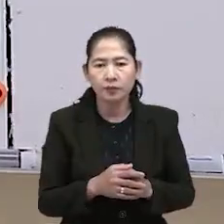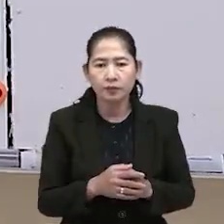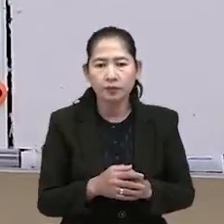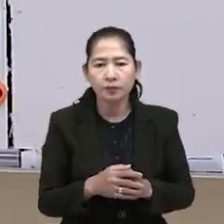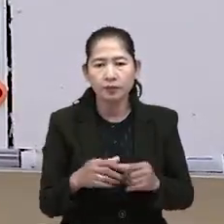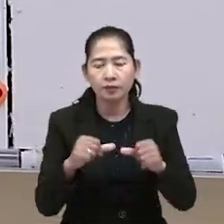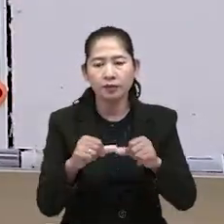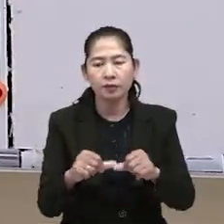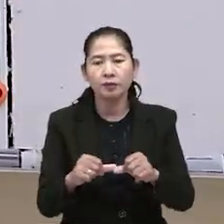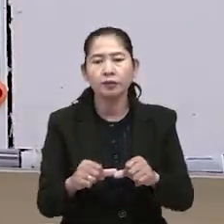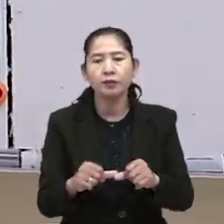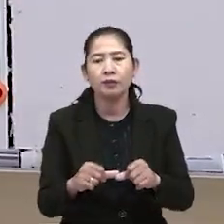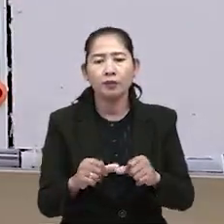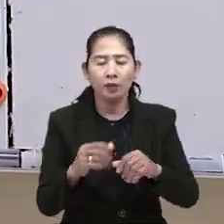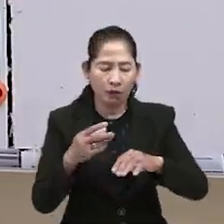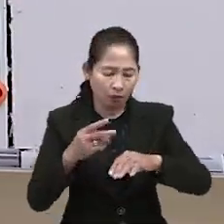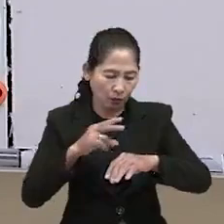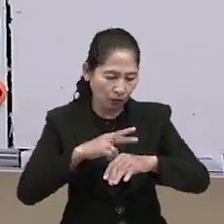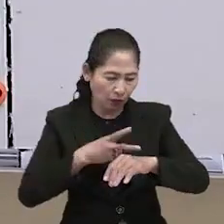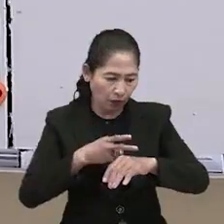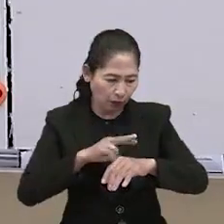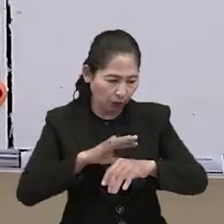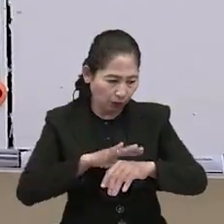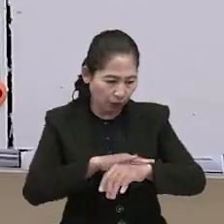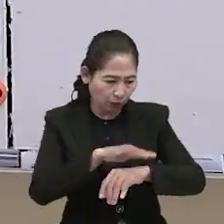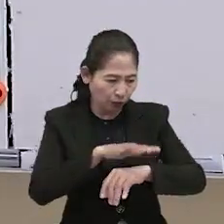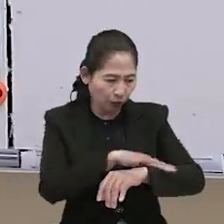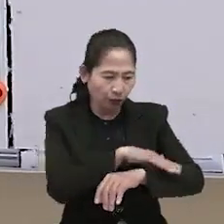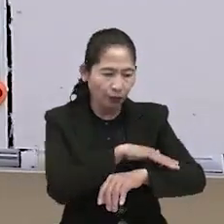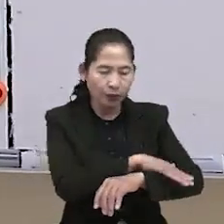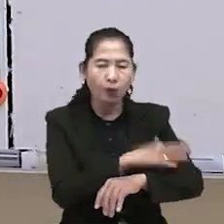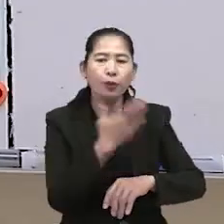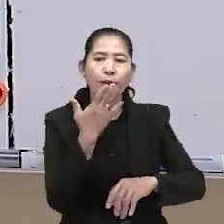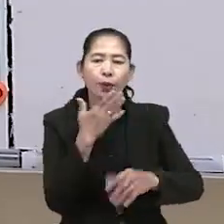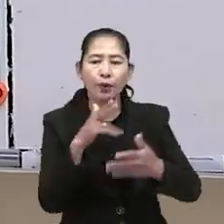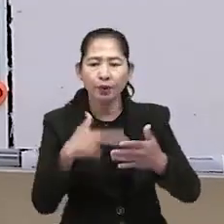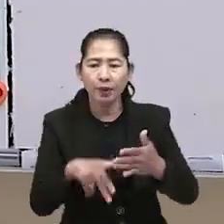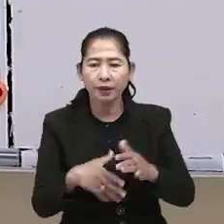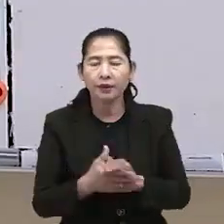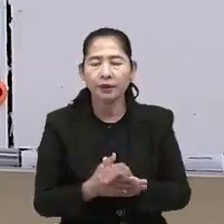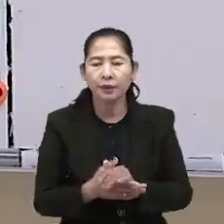បន្តមកទៀតកូនគឺមានរោមពណ៌ណាកូនណារោមពណ៌អីចា